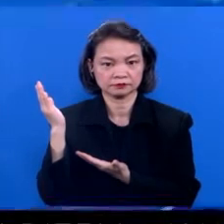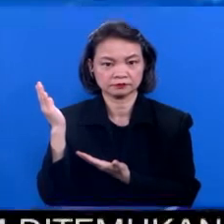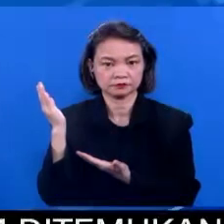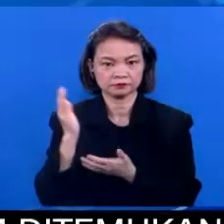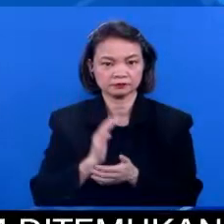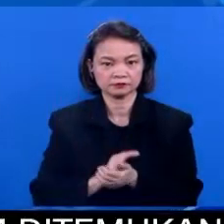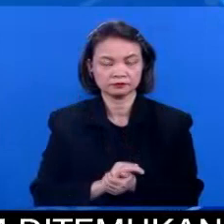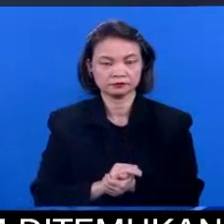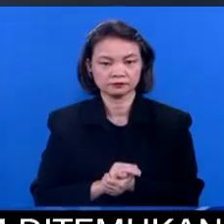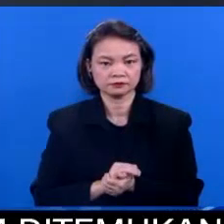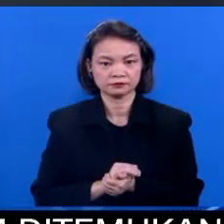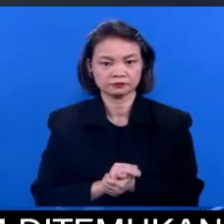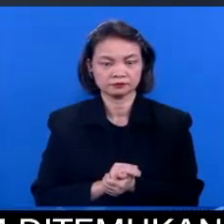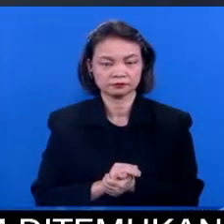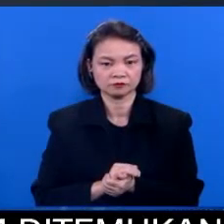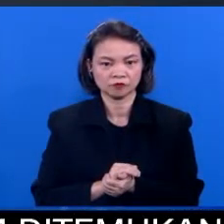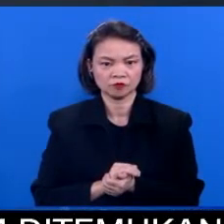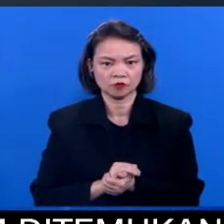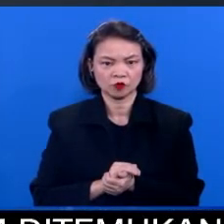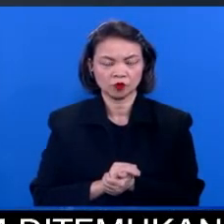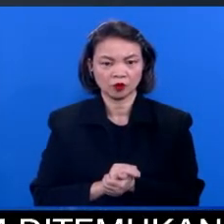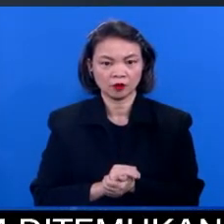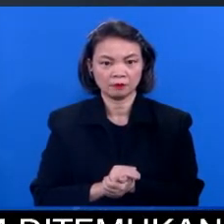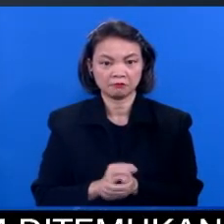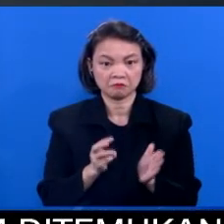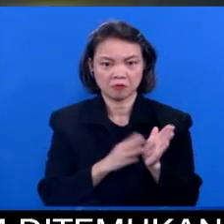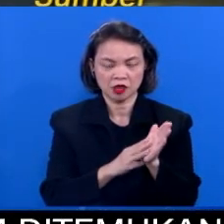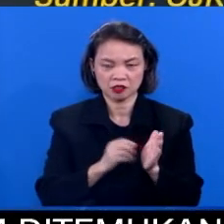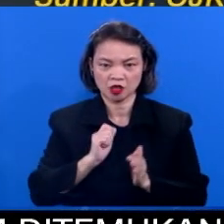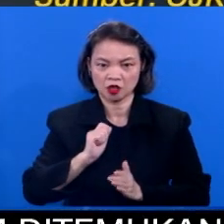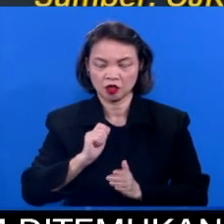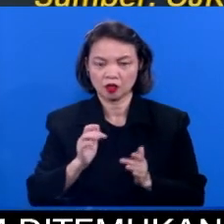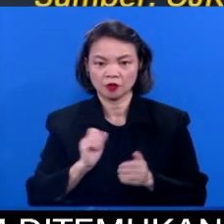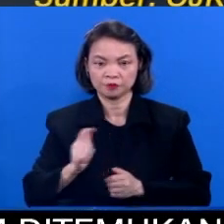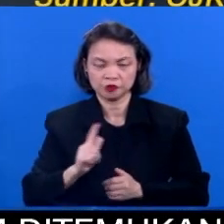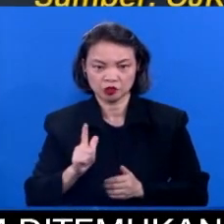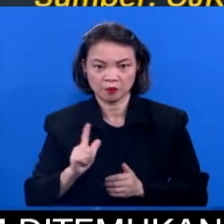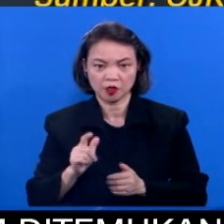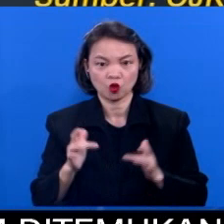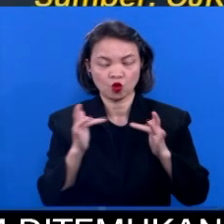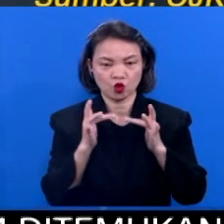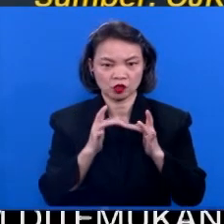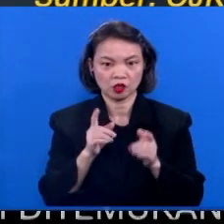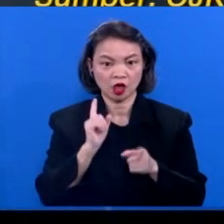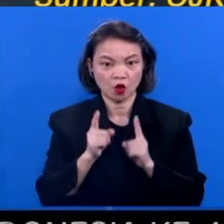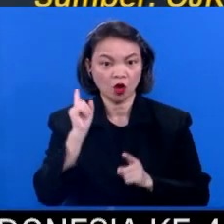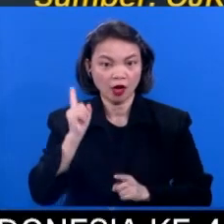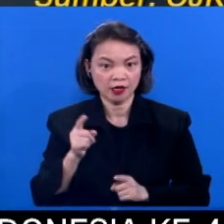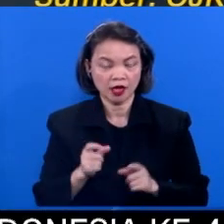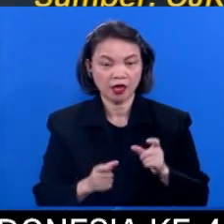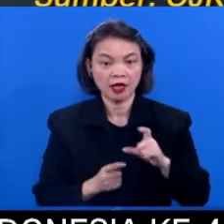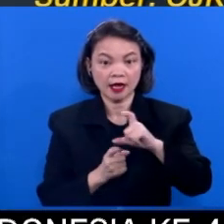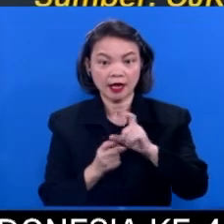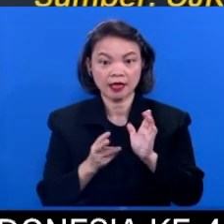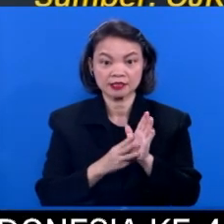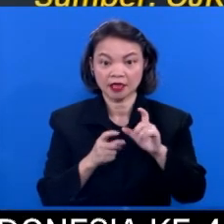081-157-157-157. Untuk menghindari jeratan pinjol ilegal, masyarakat harus waspada jika ada penawaran pinjaman melalui SMS. Bisa dipastikan